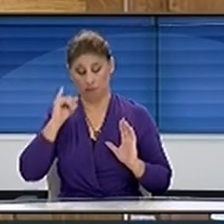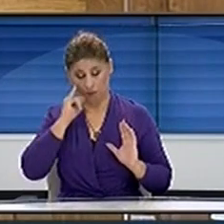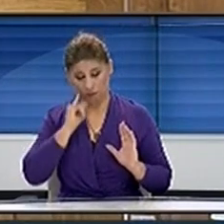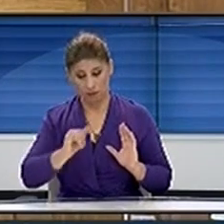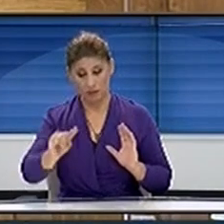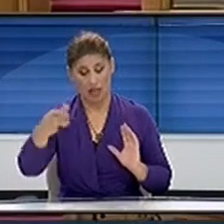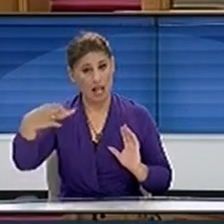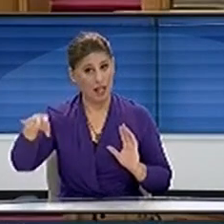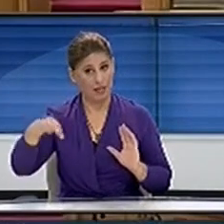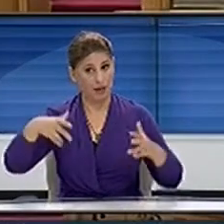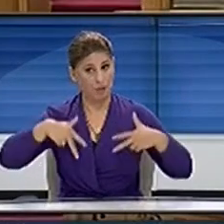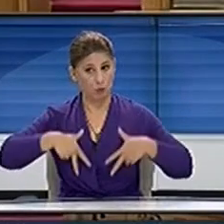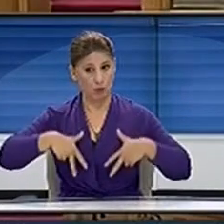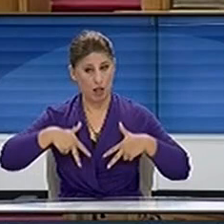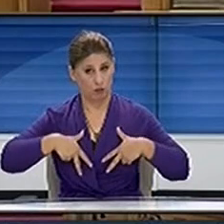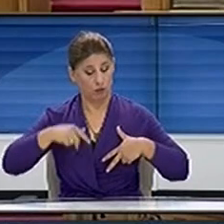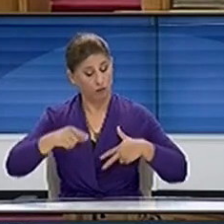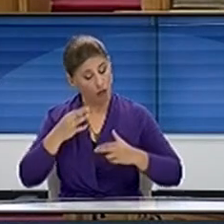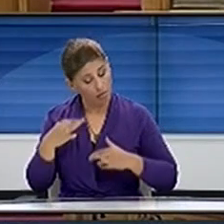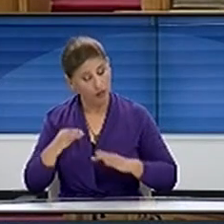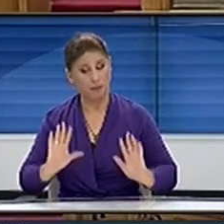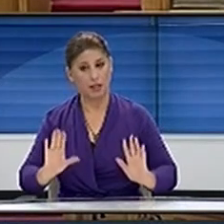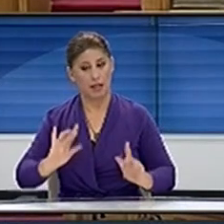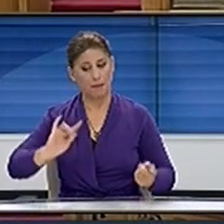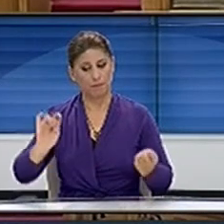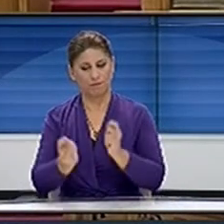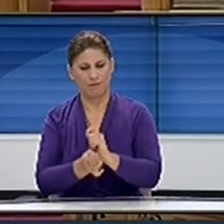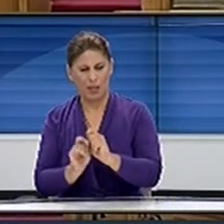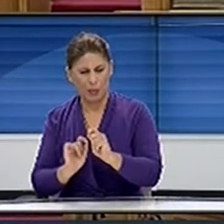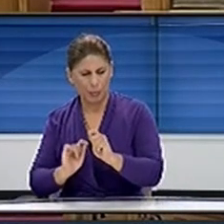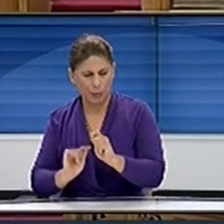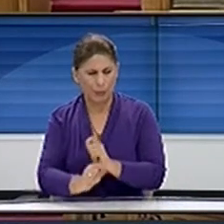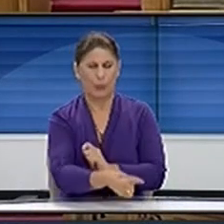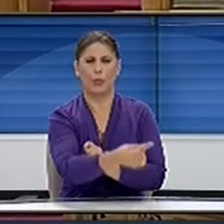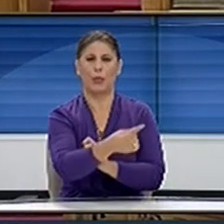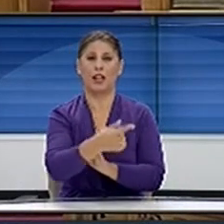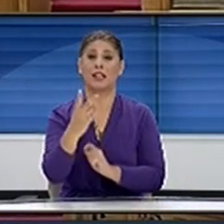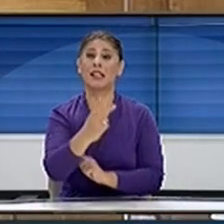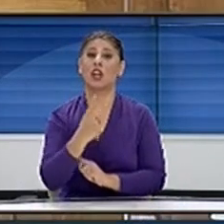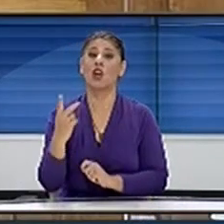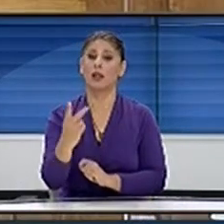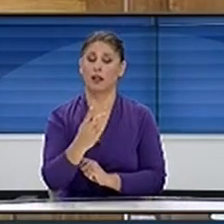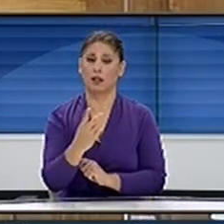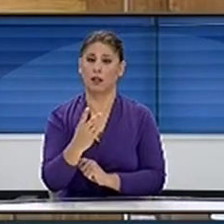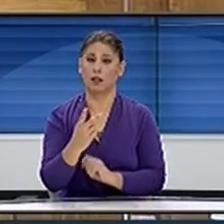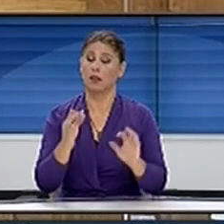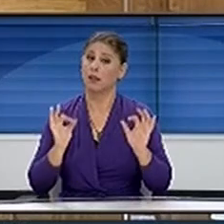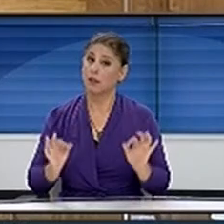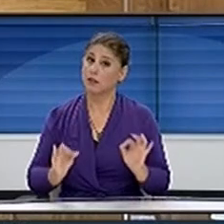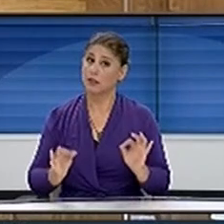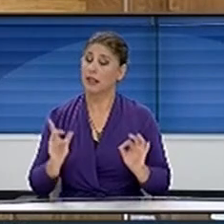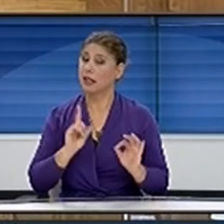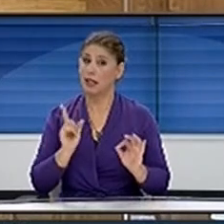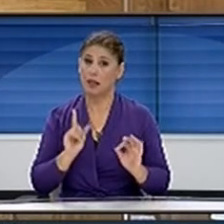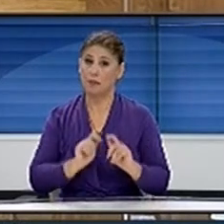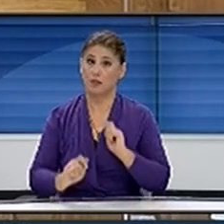διαχρονική αδυναμία της πολιτείας να μην μετατραπεί σε δηλητήριο της κοινωνίας και ασφαλώς να